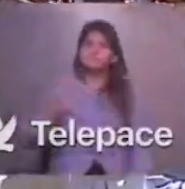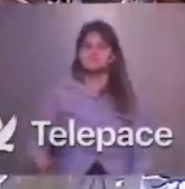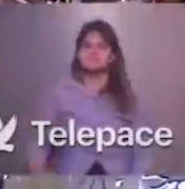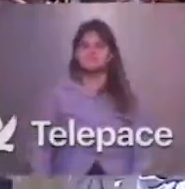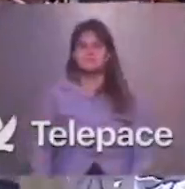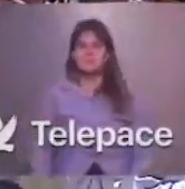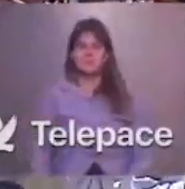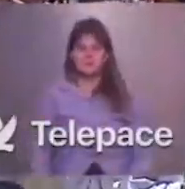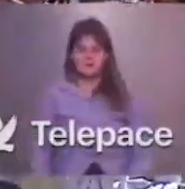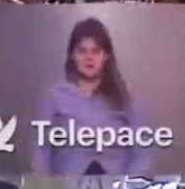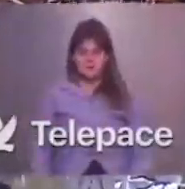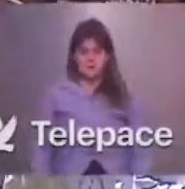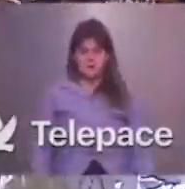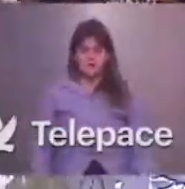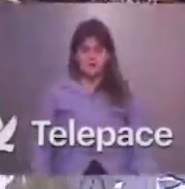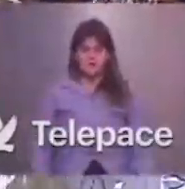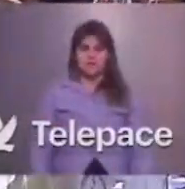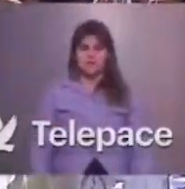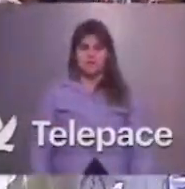107 anni or sono,